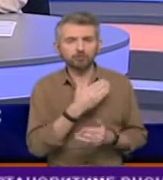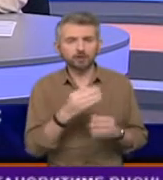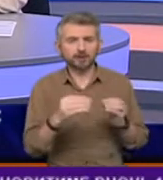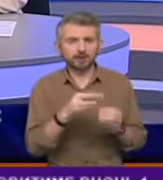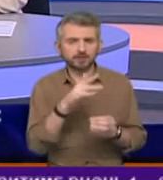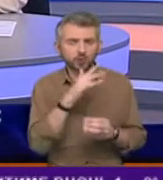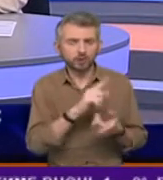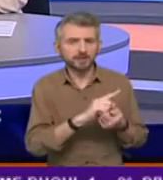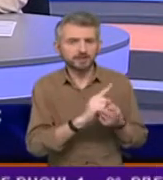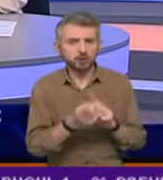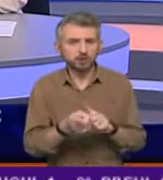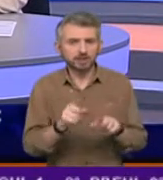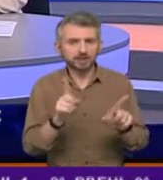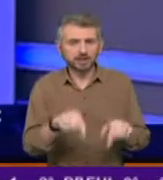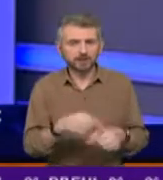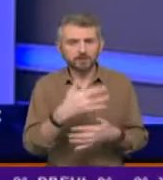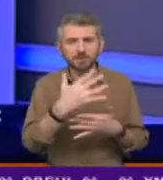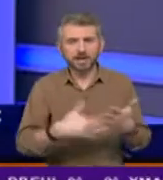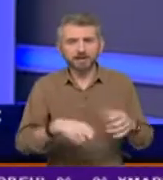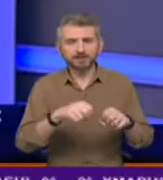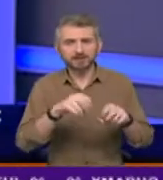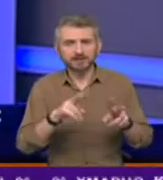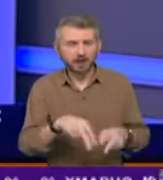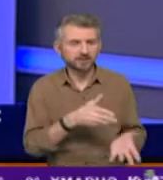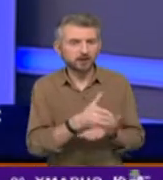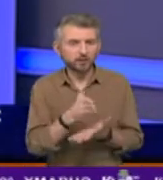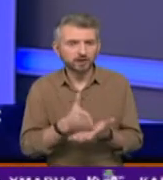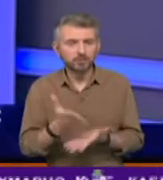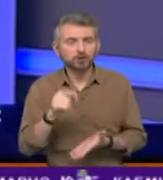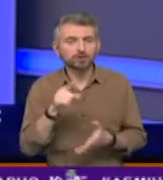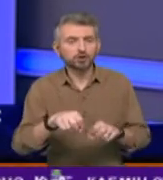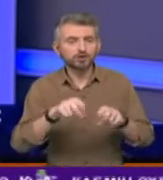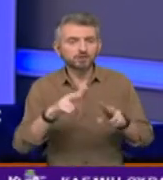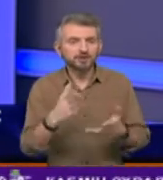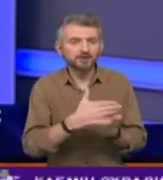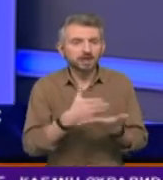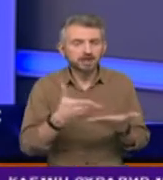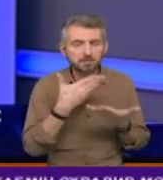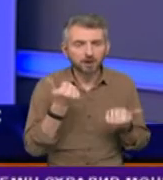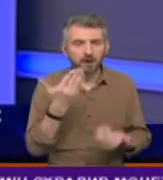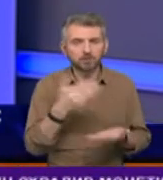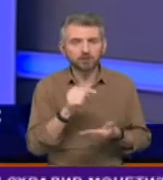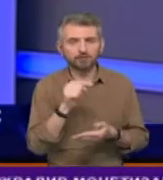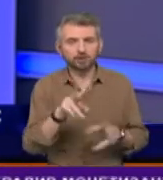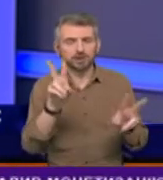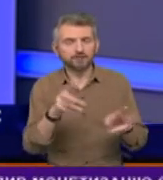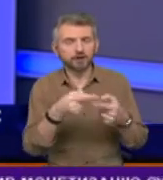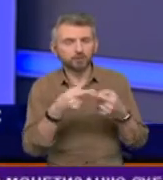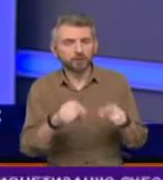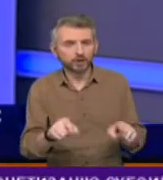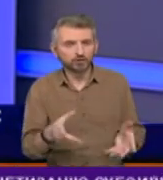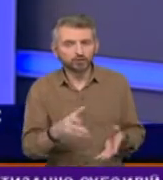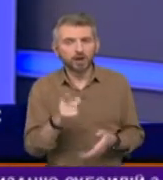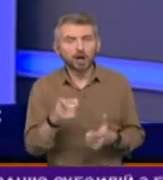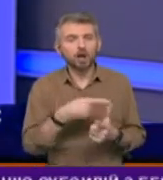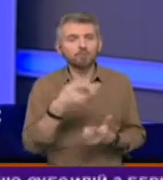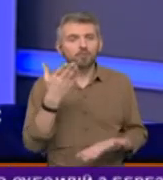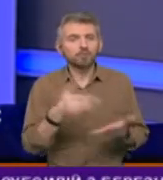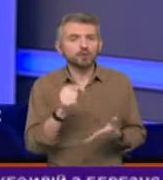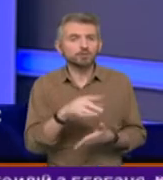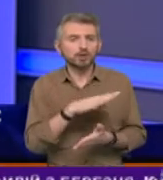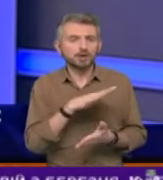тобто скільки шансів у тебе, якщо ти будеш випадково проставляти галочки на відповідях, набрати певну кількість балів.